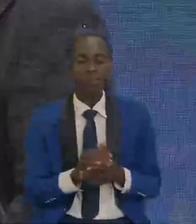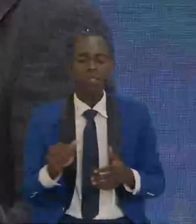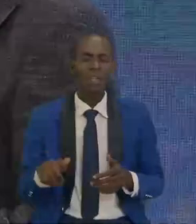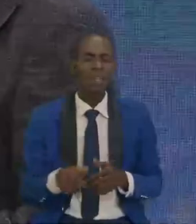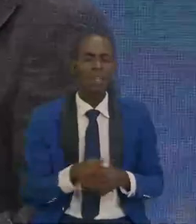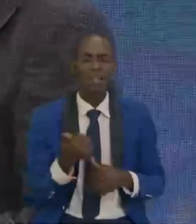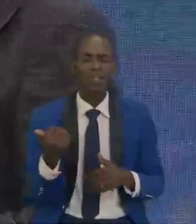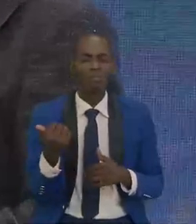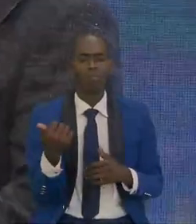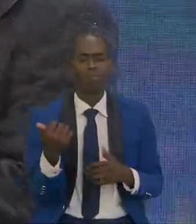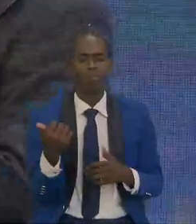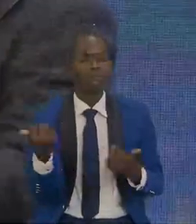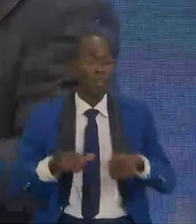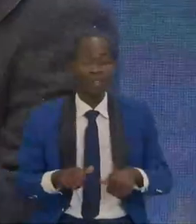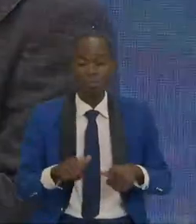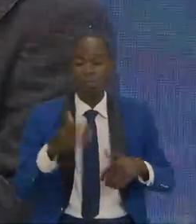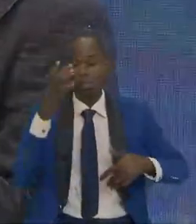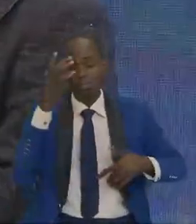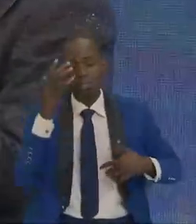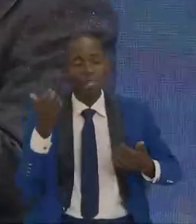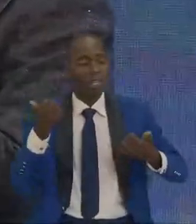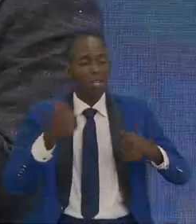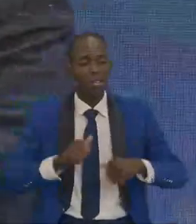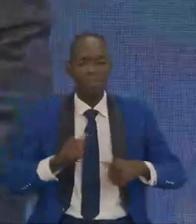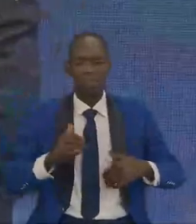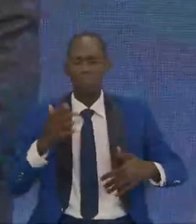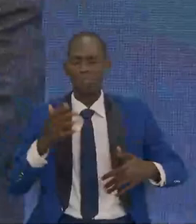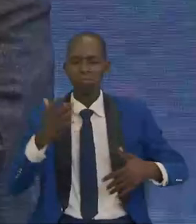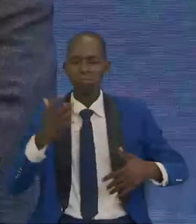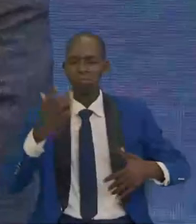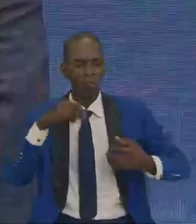Toute forme de maladie, toute infirmité,